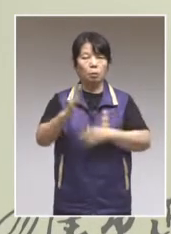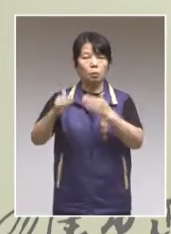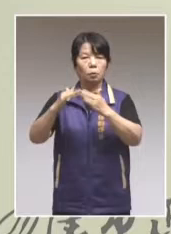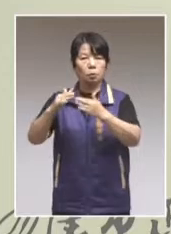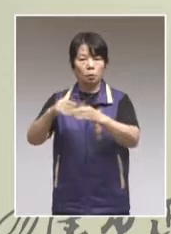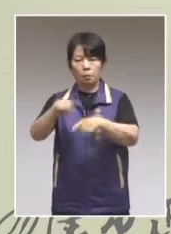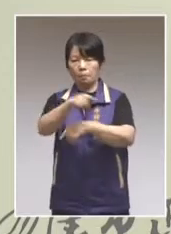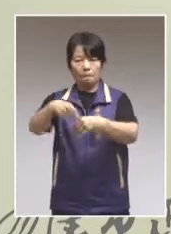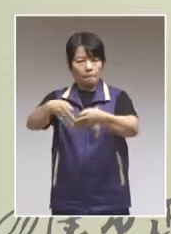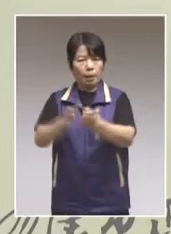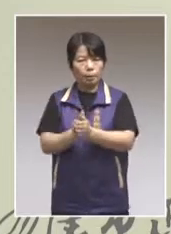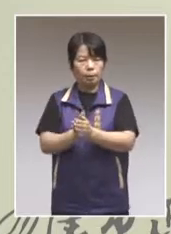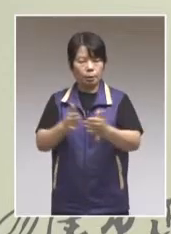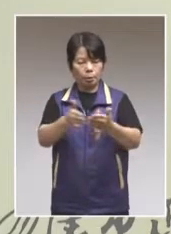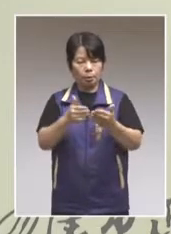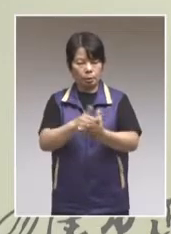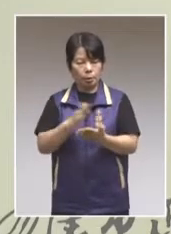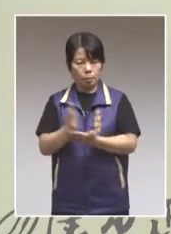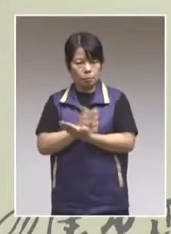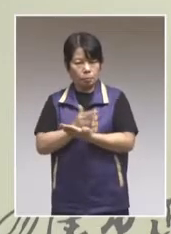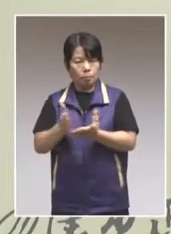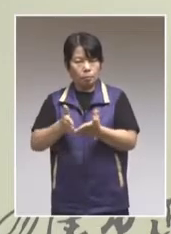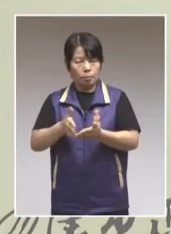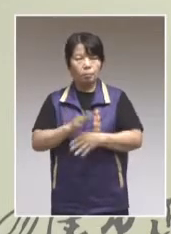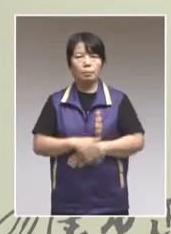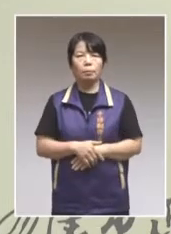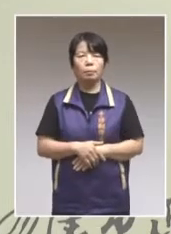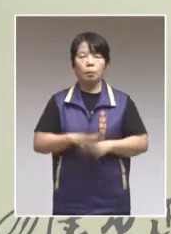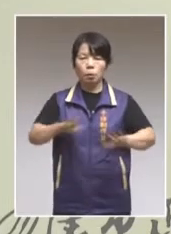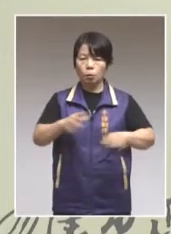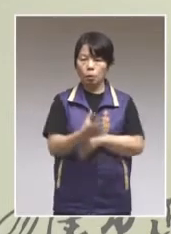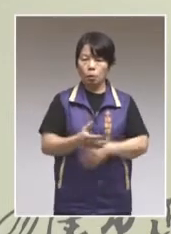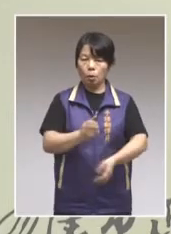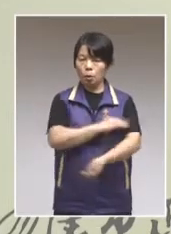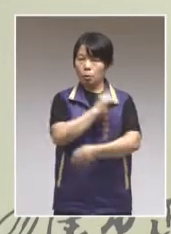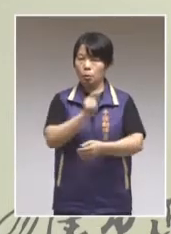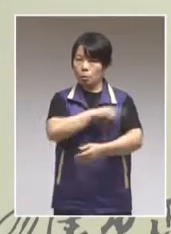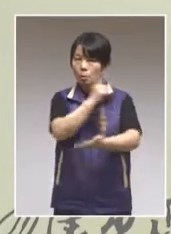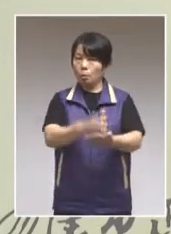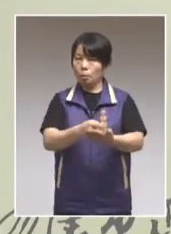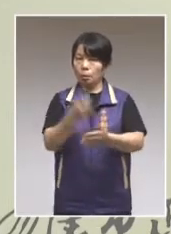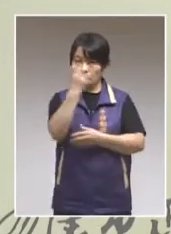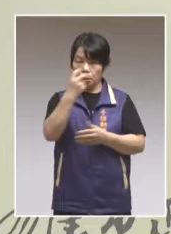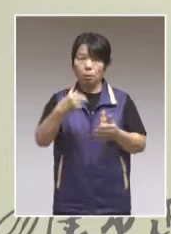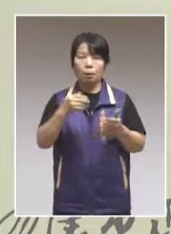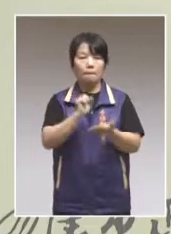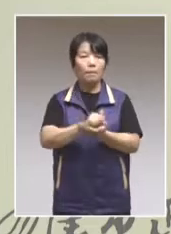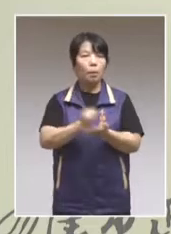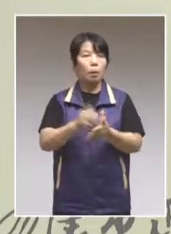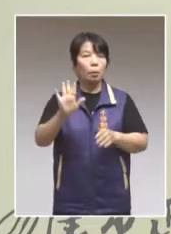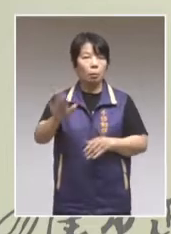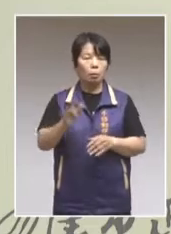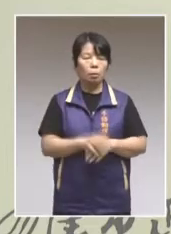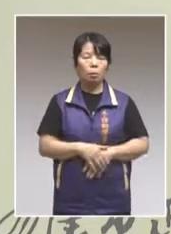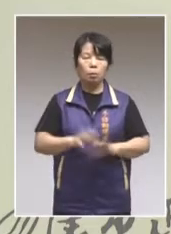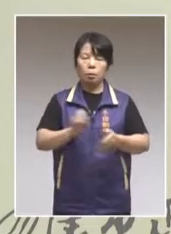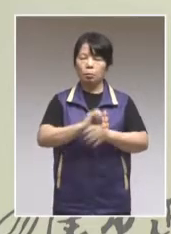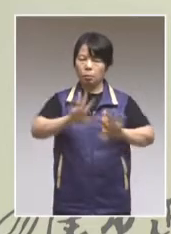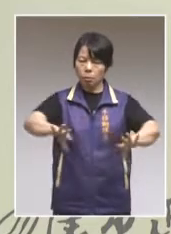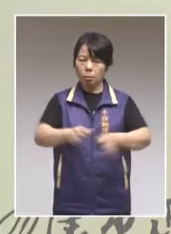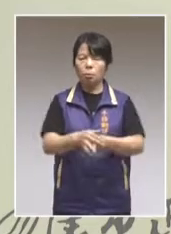动应变。所以通常各位知道我们在大量这种检验报告出来，早上采检大概报告出来都是在晚上的时